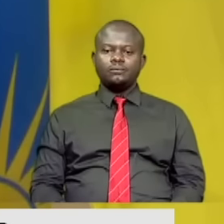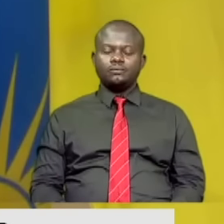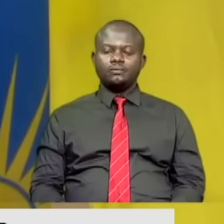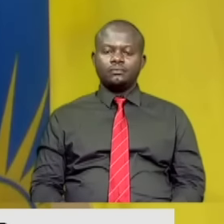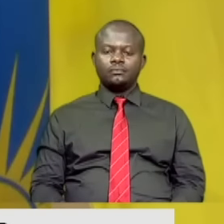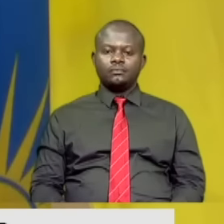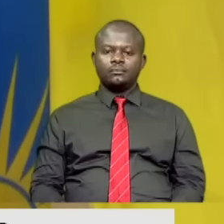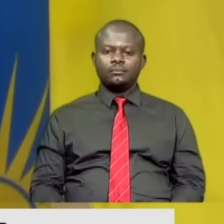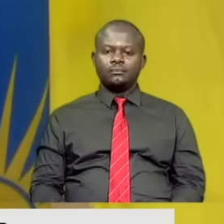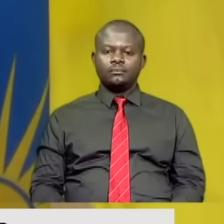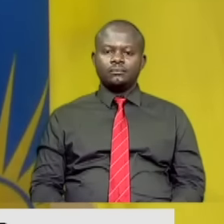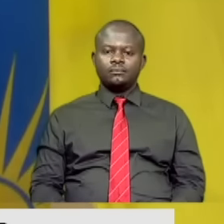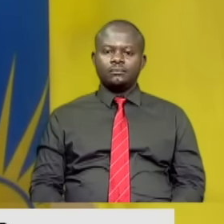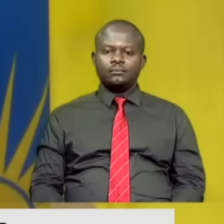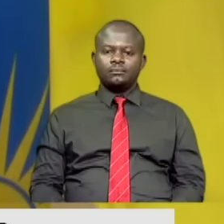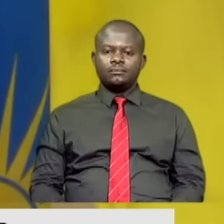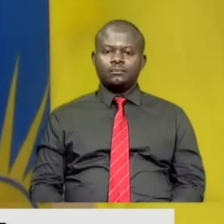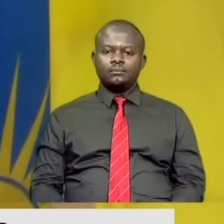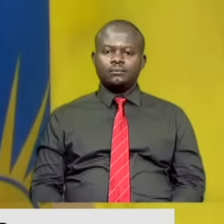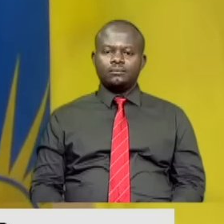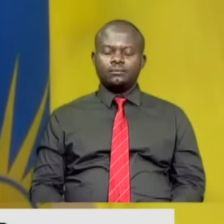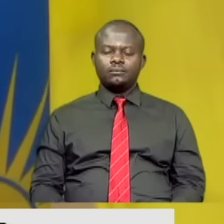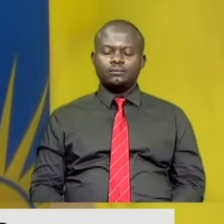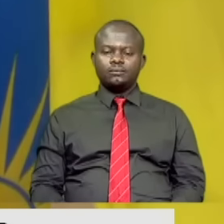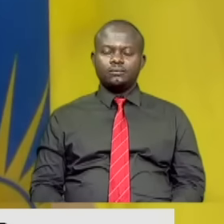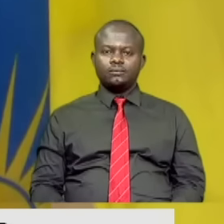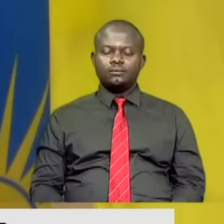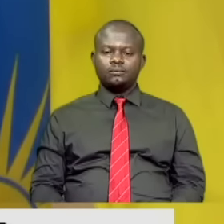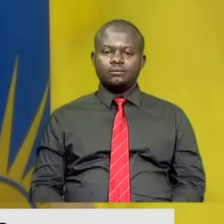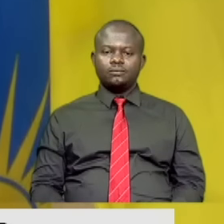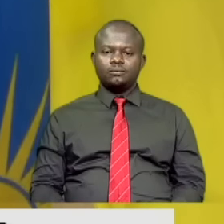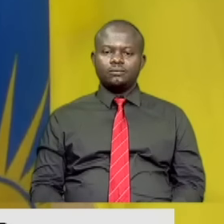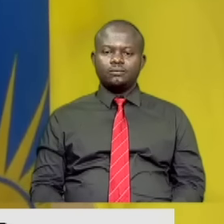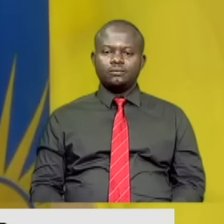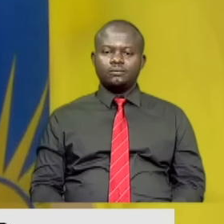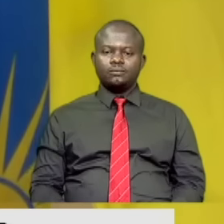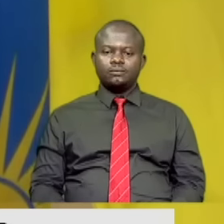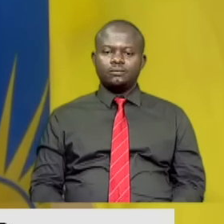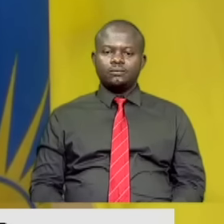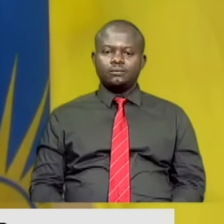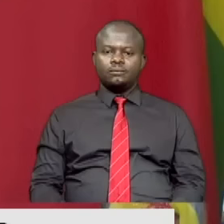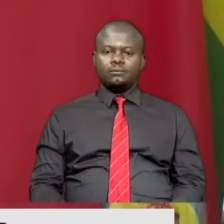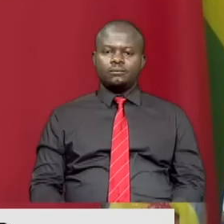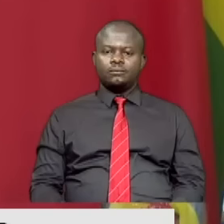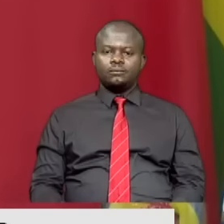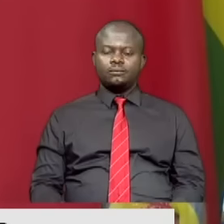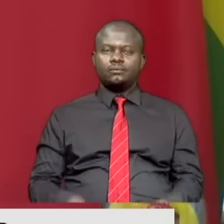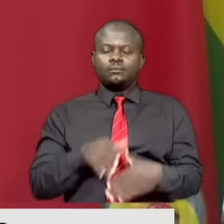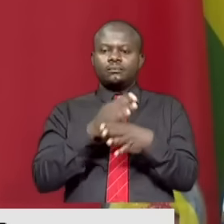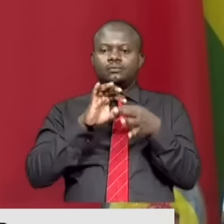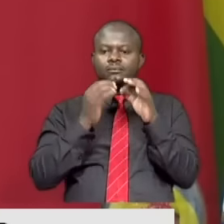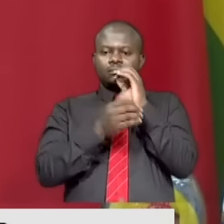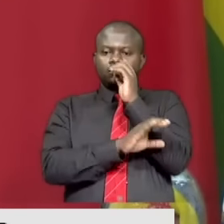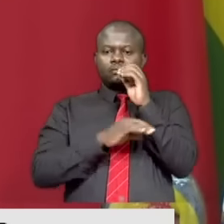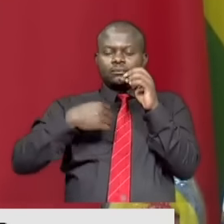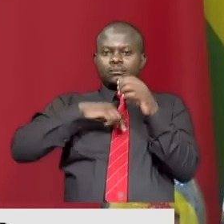peuvent constituer des reculs de demain, donc il est important que nous puissions renforcer la solidarité entre nos pays. Ministre w'Ububanyi